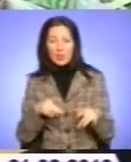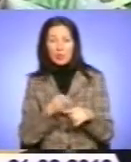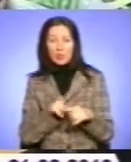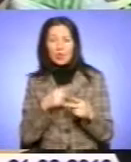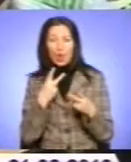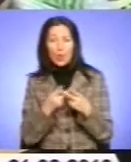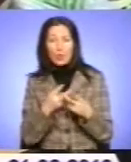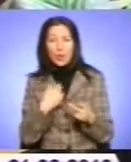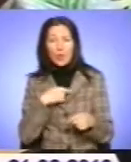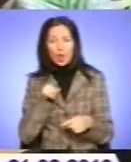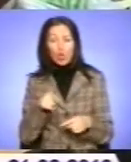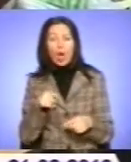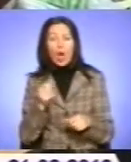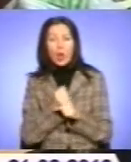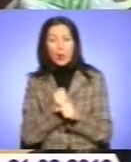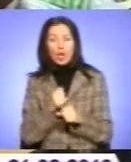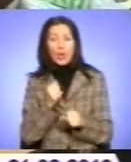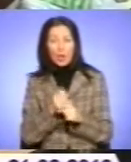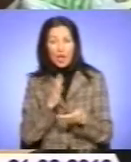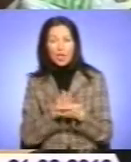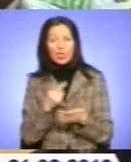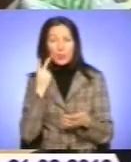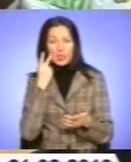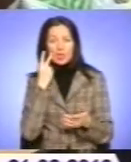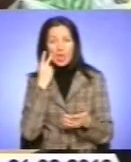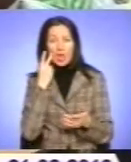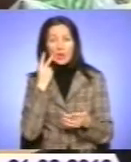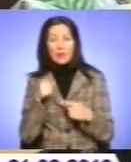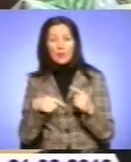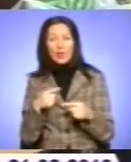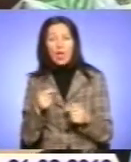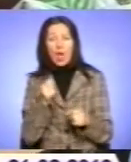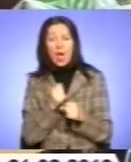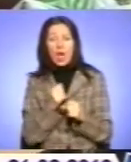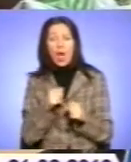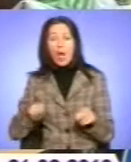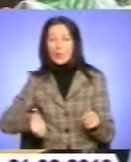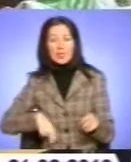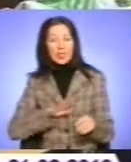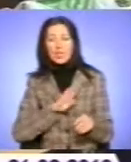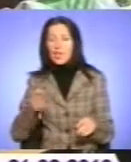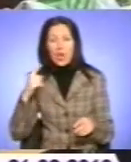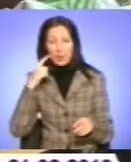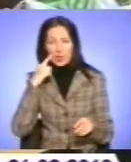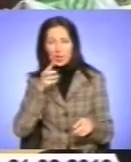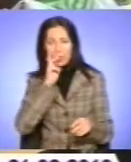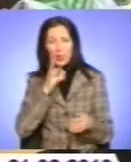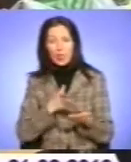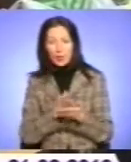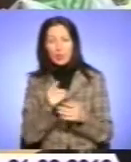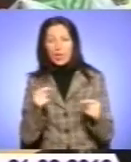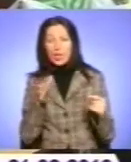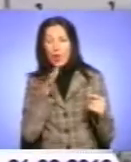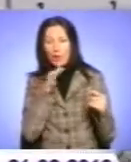тут працюємо. Робота є постійно. Ну, адміністрація нас як такого не обіжає. Зарплати видаються вовремя, товарки. Все